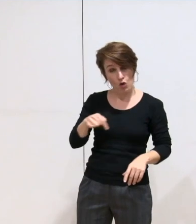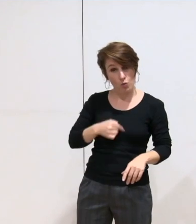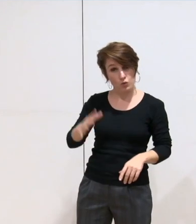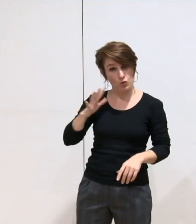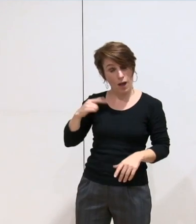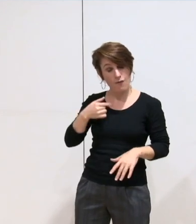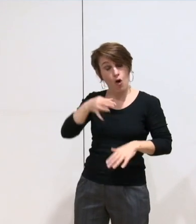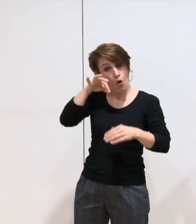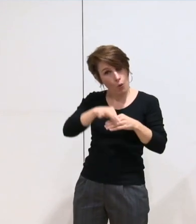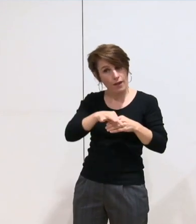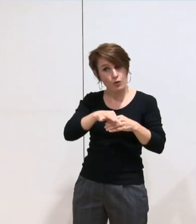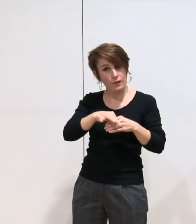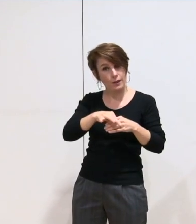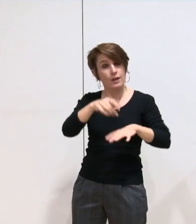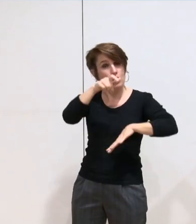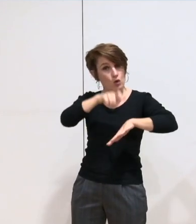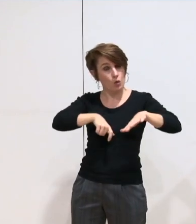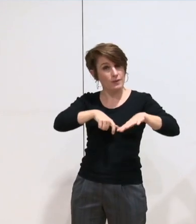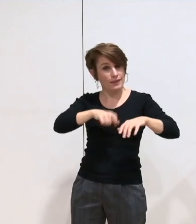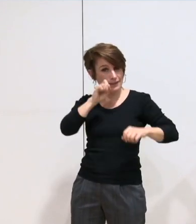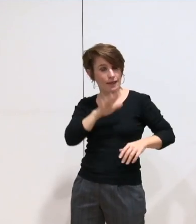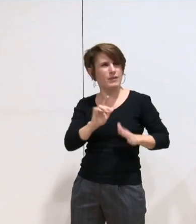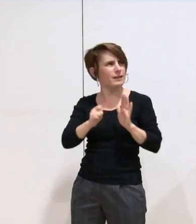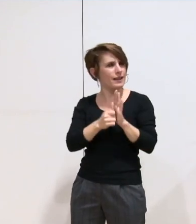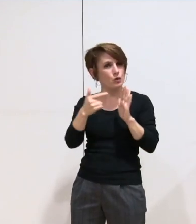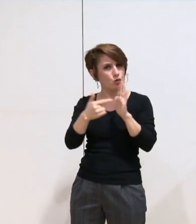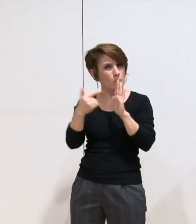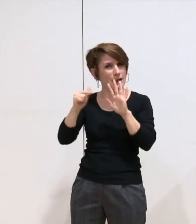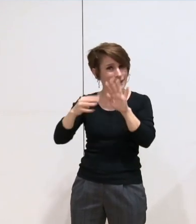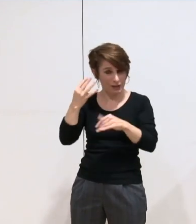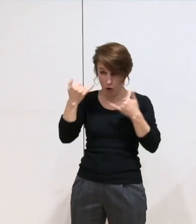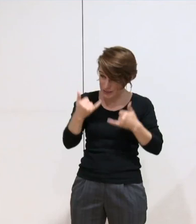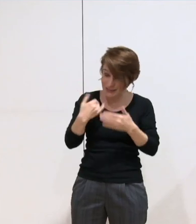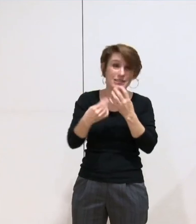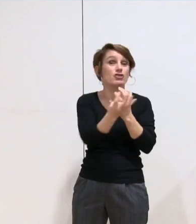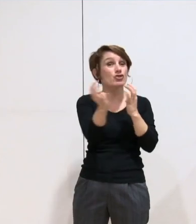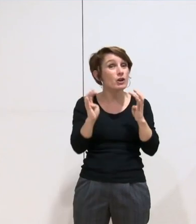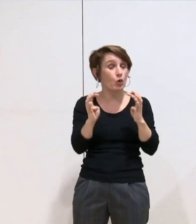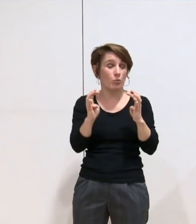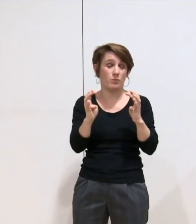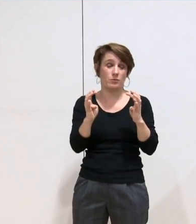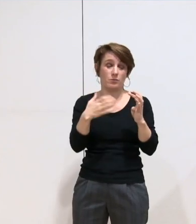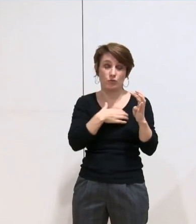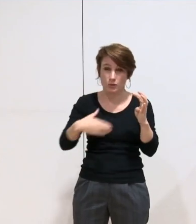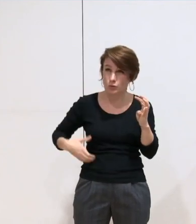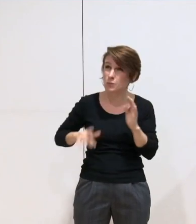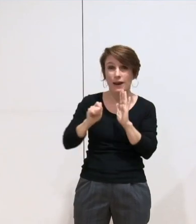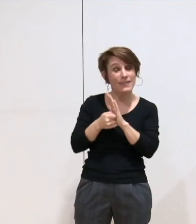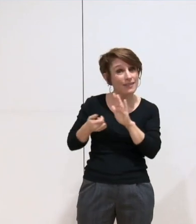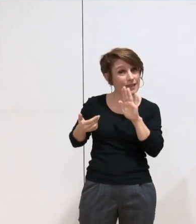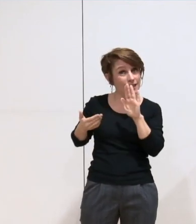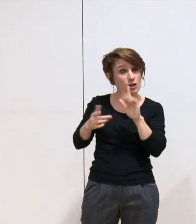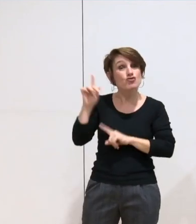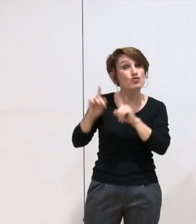comité d'avis en 2014, au cours d'un débat ici au conseil municipal en juillet, qui était un débat